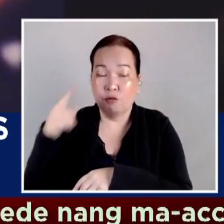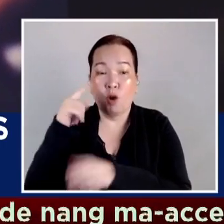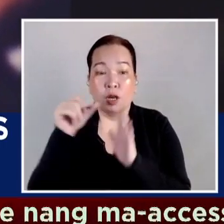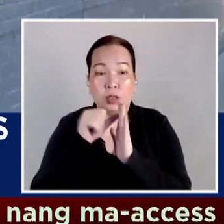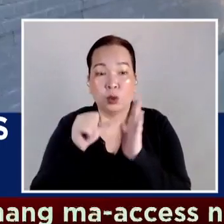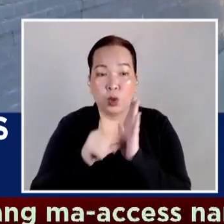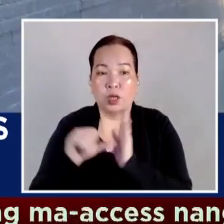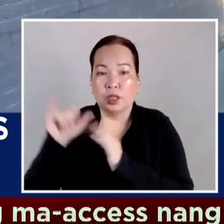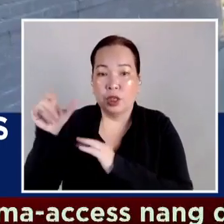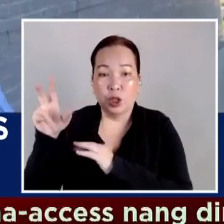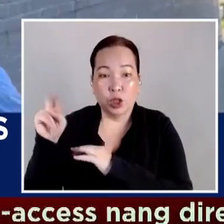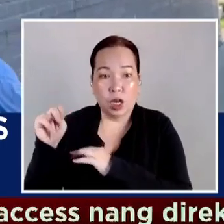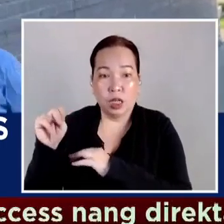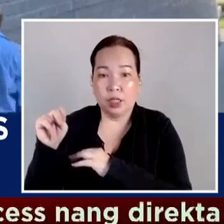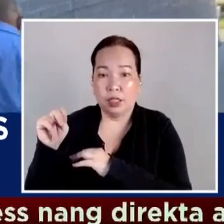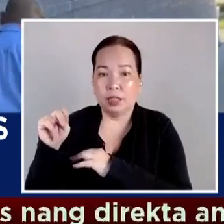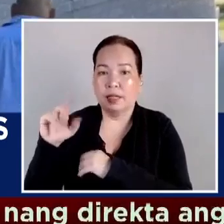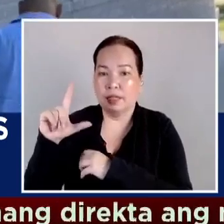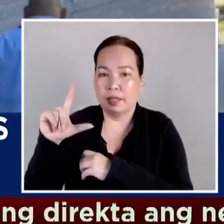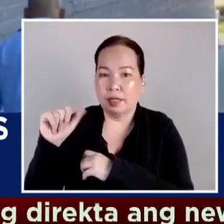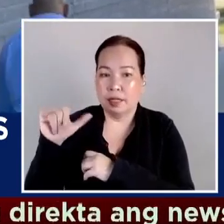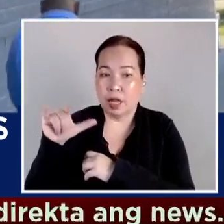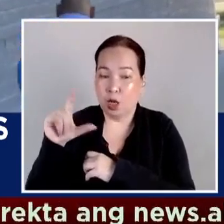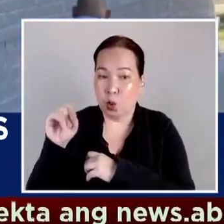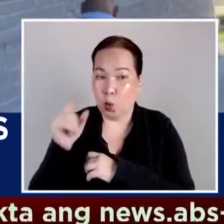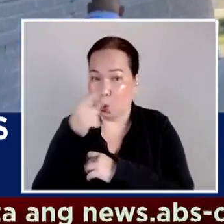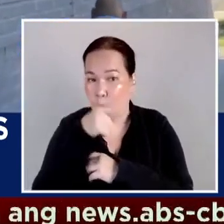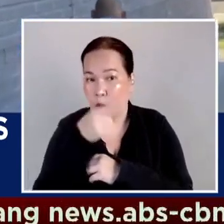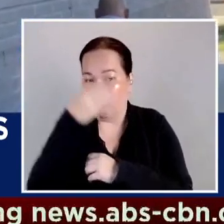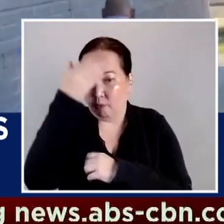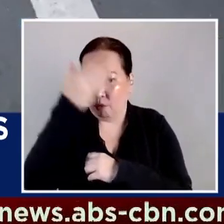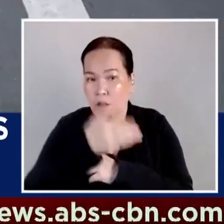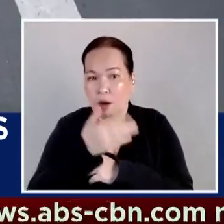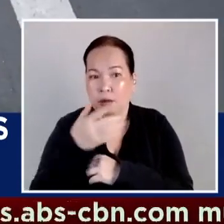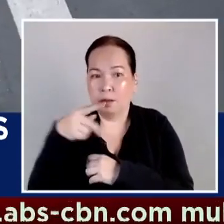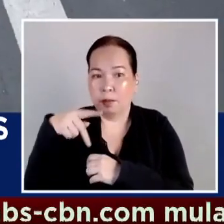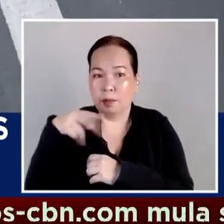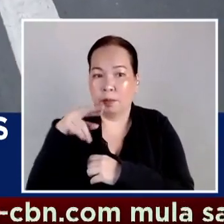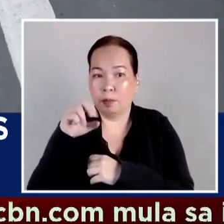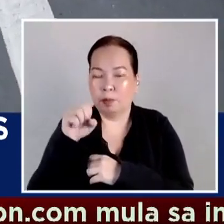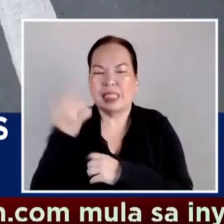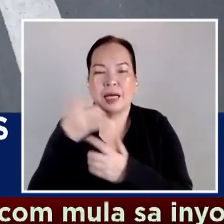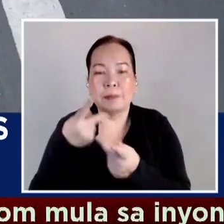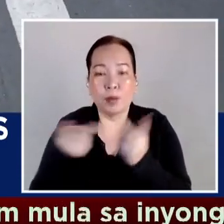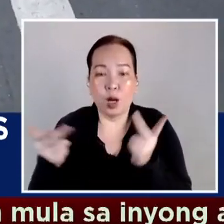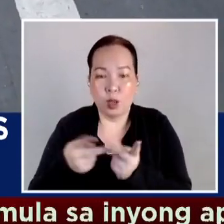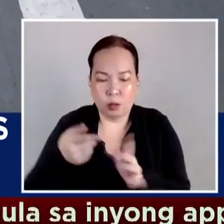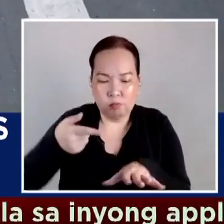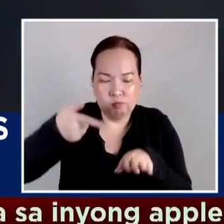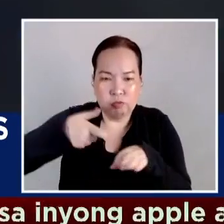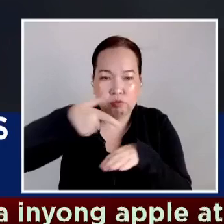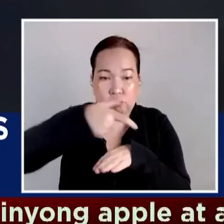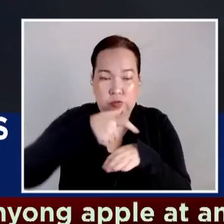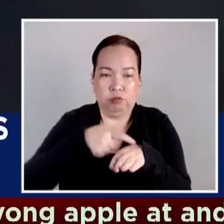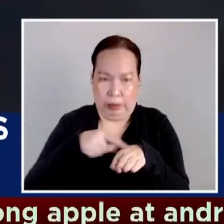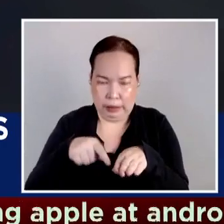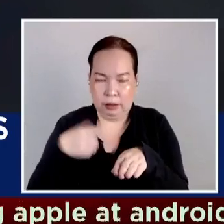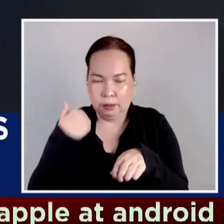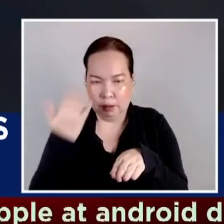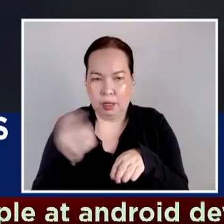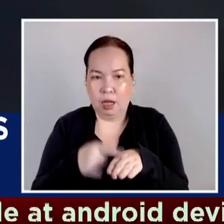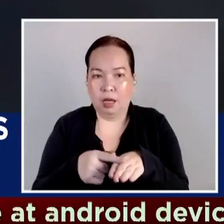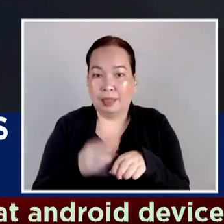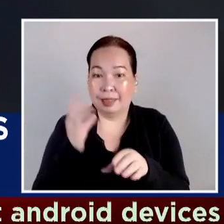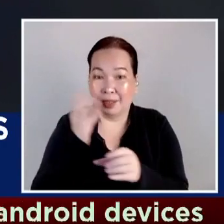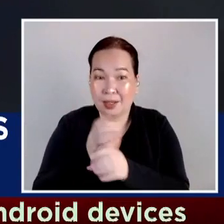Jal Lilo sa harap ng Presbyterian Medical Center kung saan siya namatay. Pinagbabaril ang sasakyan ng abogado kasama